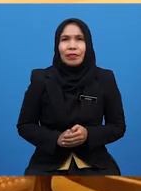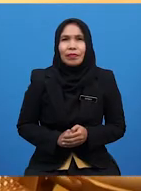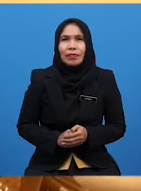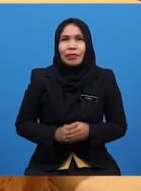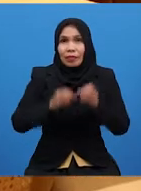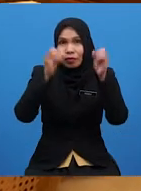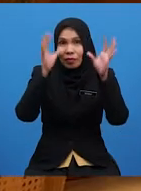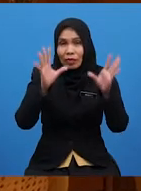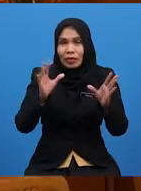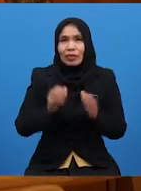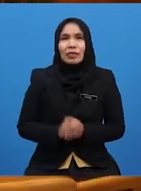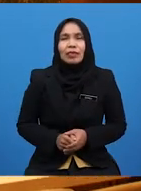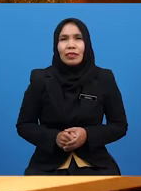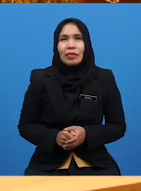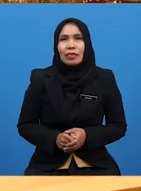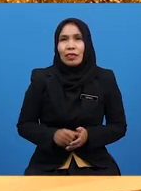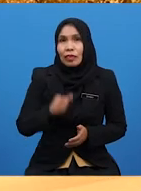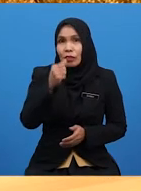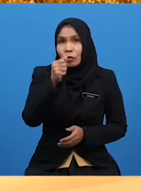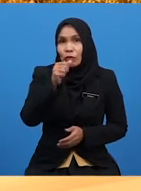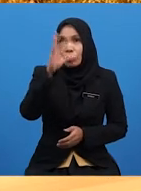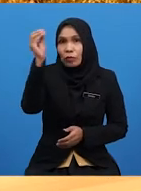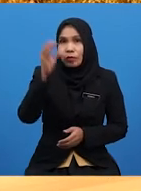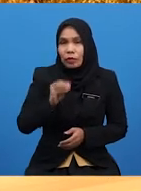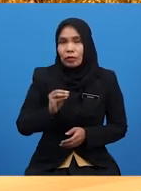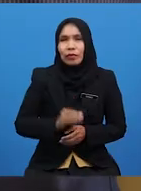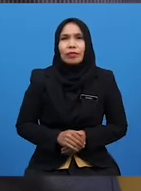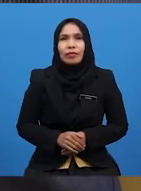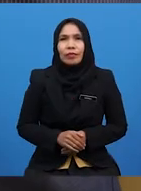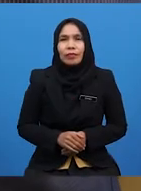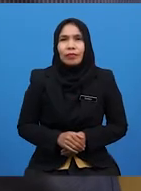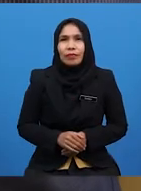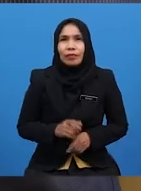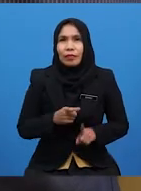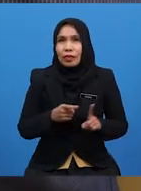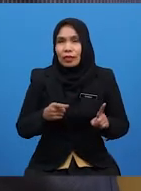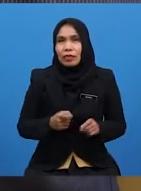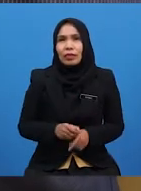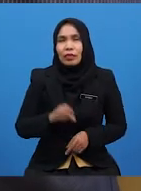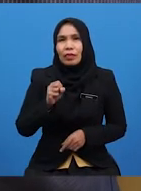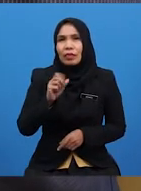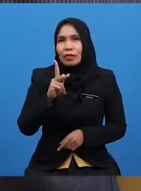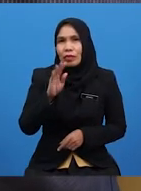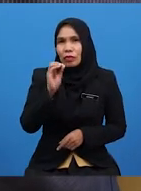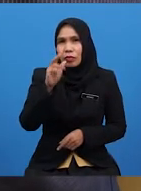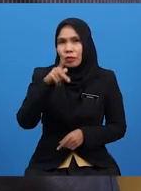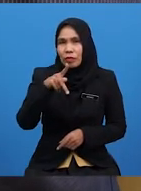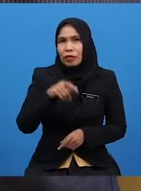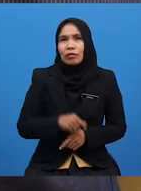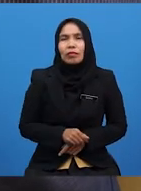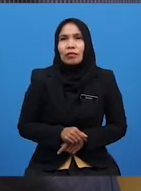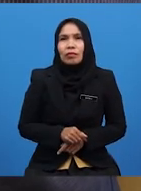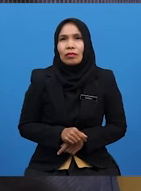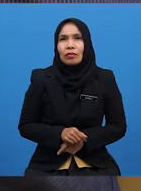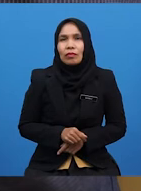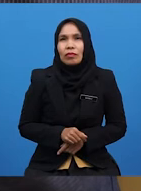hanyalah 10 terjadi pada seorang pria Hai abjad